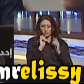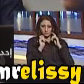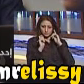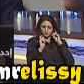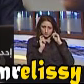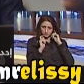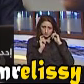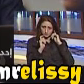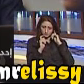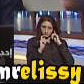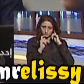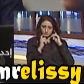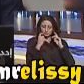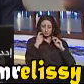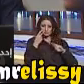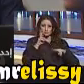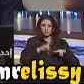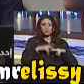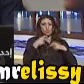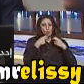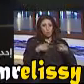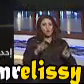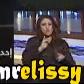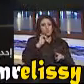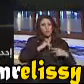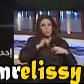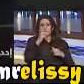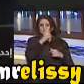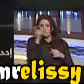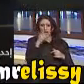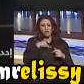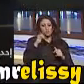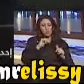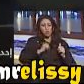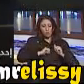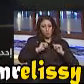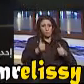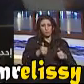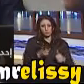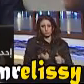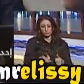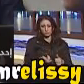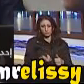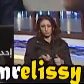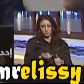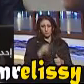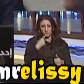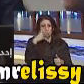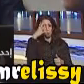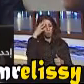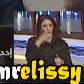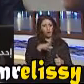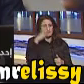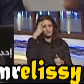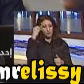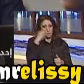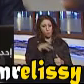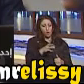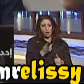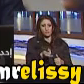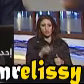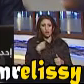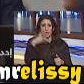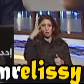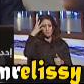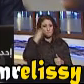مش قبض اساسي ولا حاجه. وافقنا على 100 جنيه. انتوا متعينين من نظام المكافاه مظبوط؟ بس